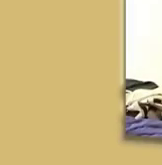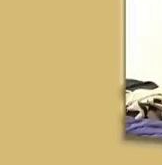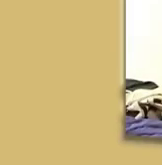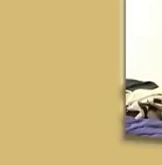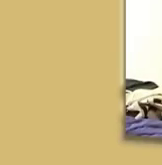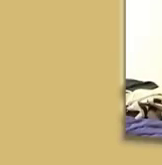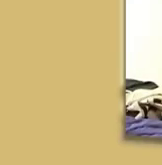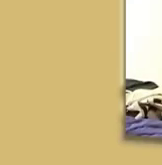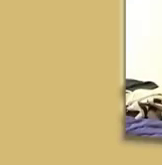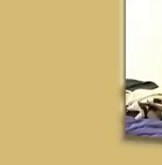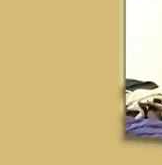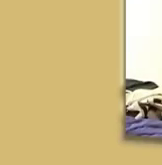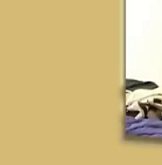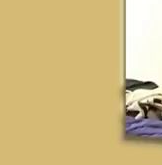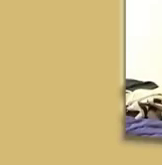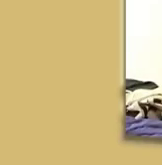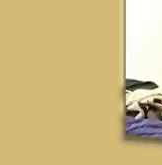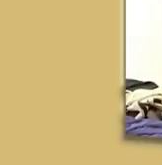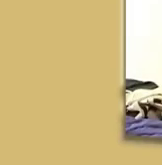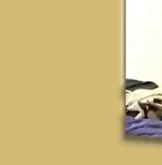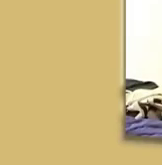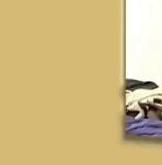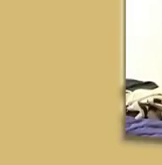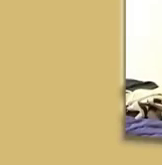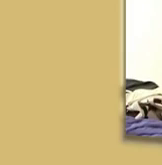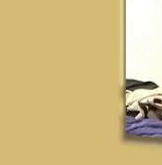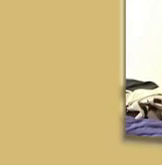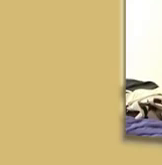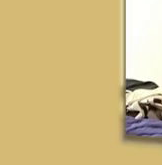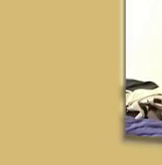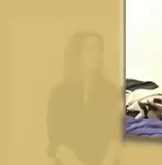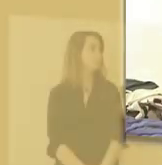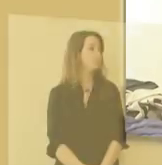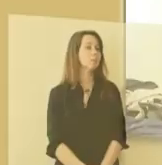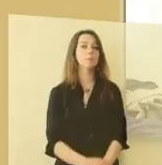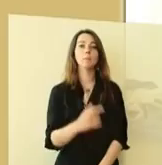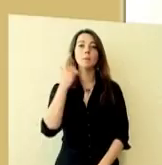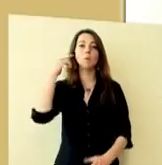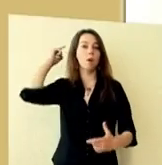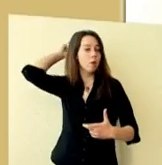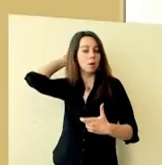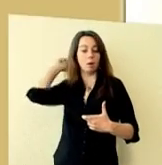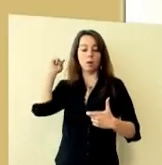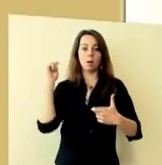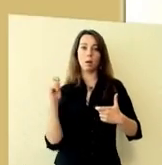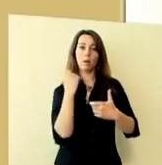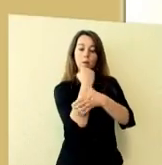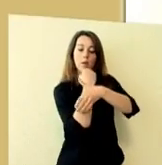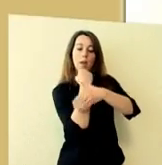Je prends l'ourlet qui passe dans le cou, je tire vers le haut. Et tu vois, ça serre derrière la nuque du bébé.